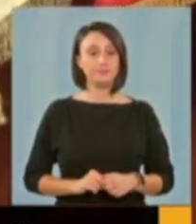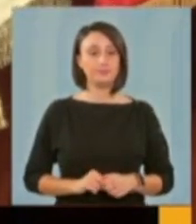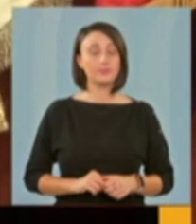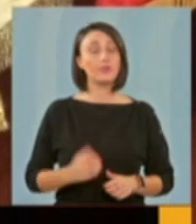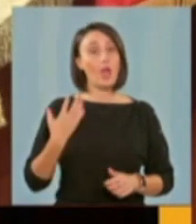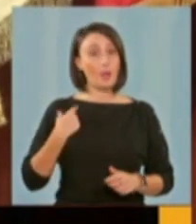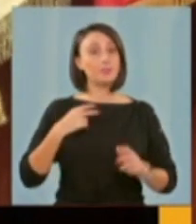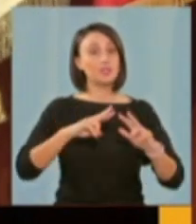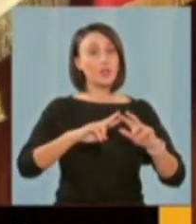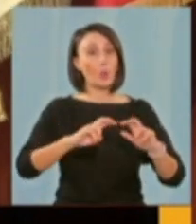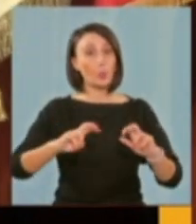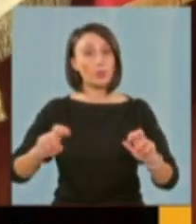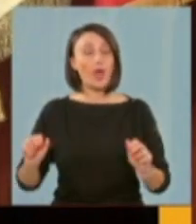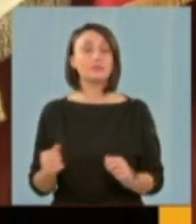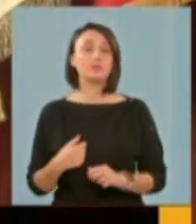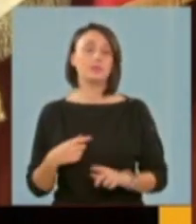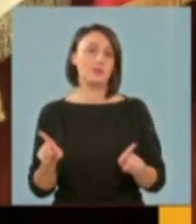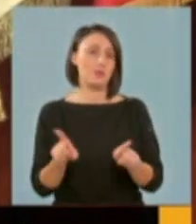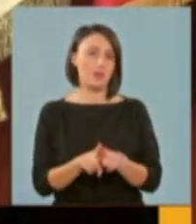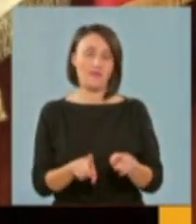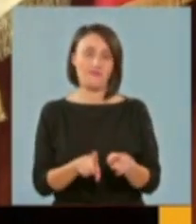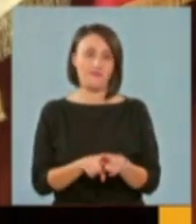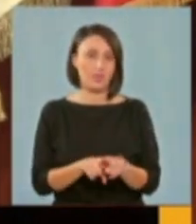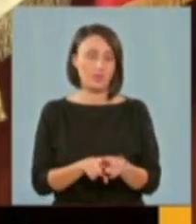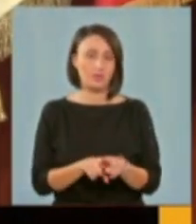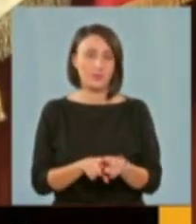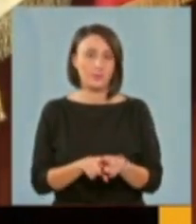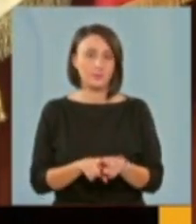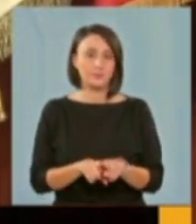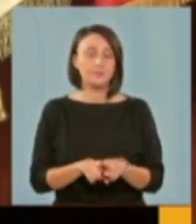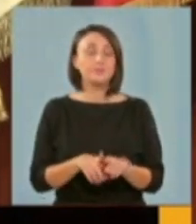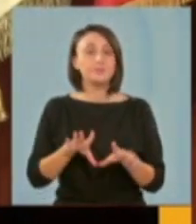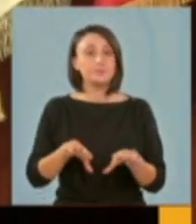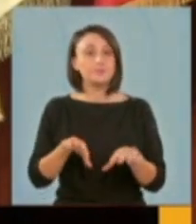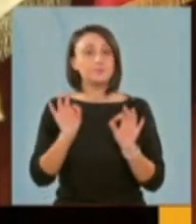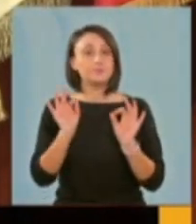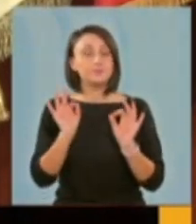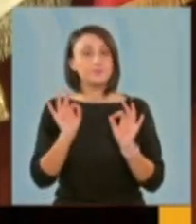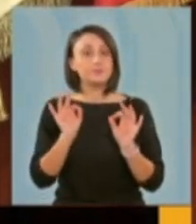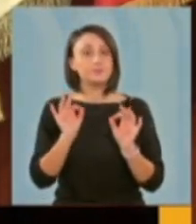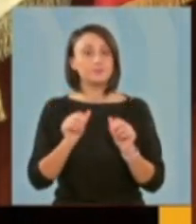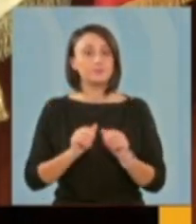Am căutat de asemenea să găsim